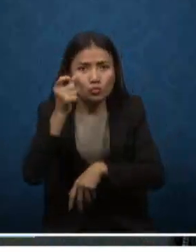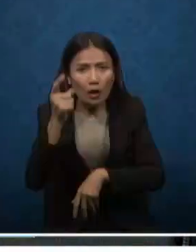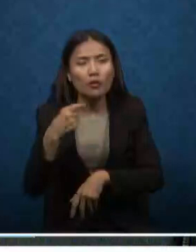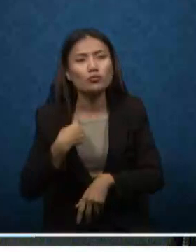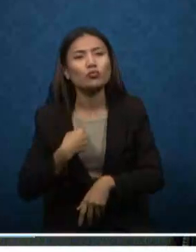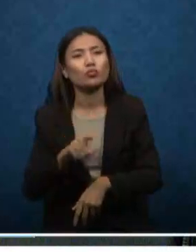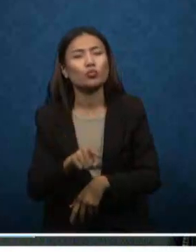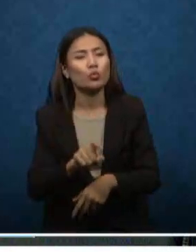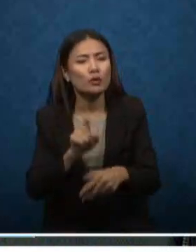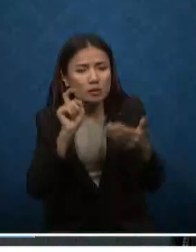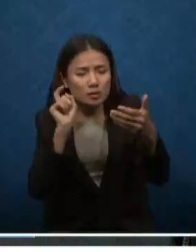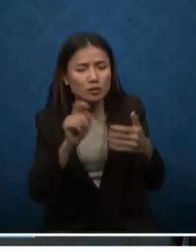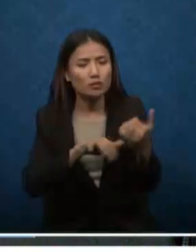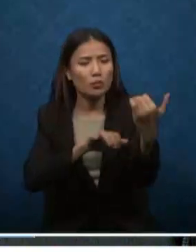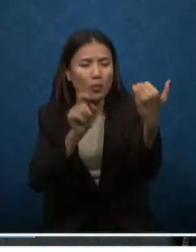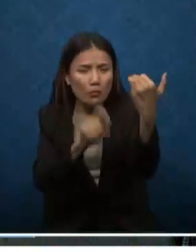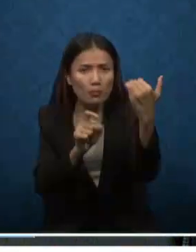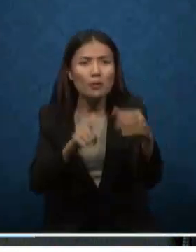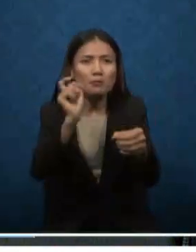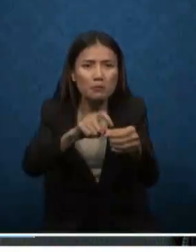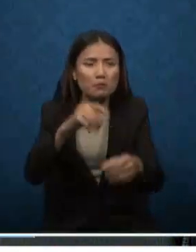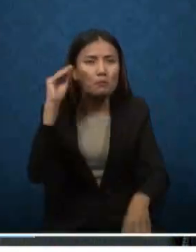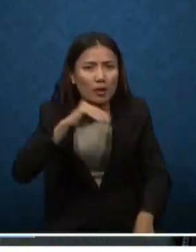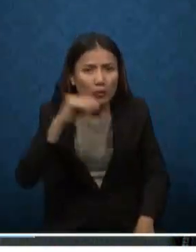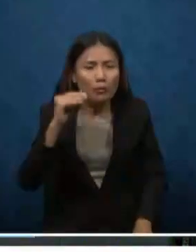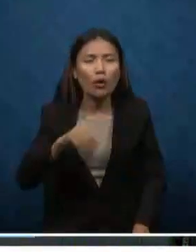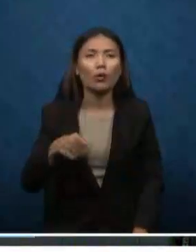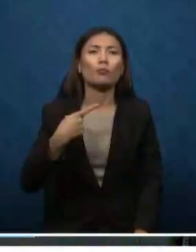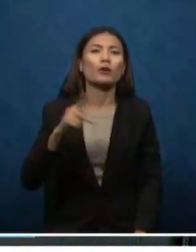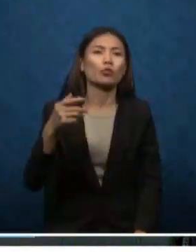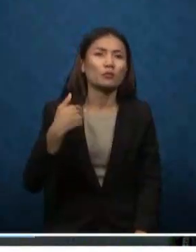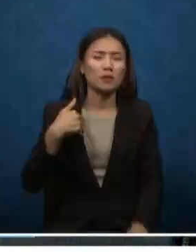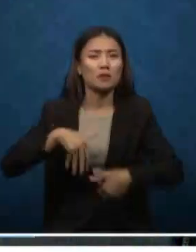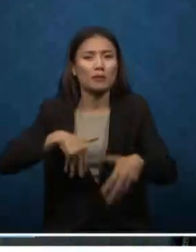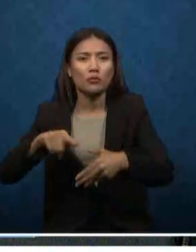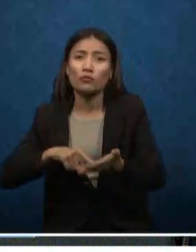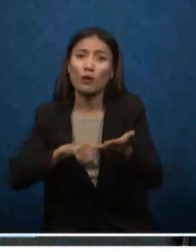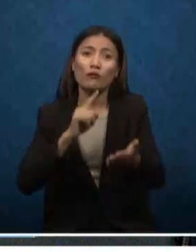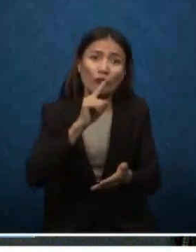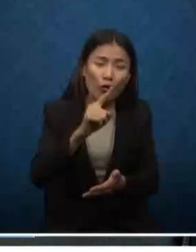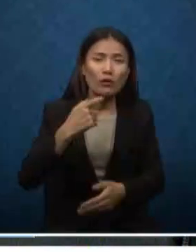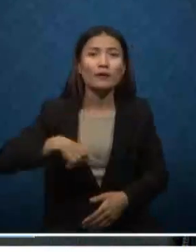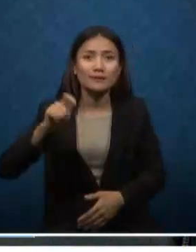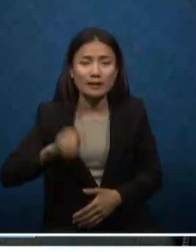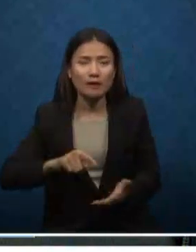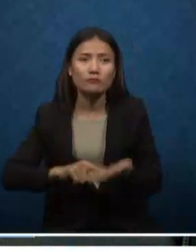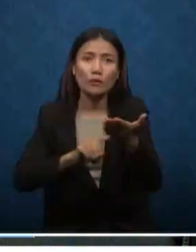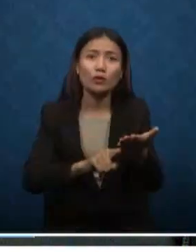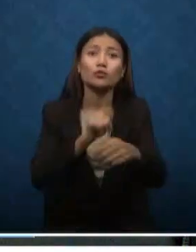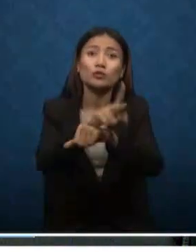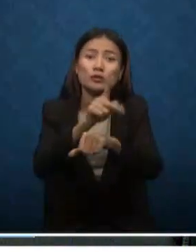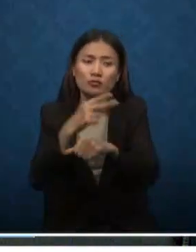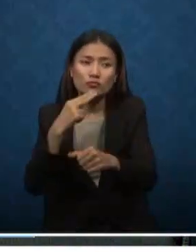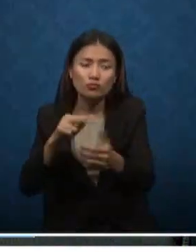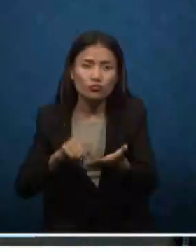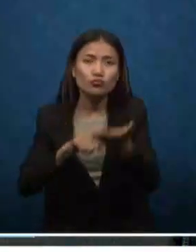ครับแล้วก็ประชาชนเนี่ยสามารถที่จะยื่นเรื่องเข้าสู่ศาลทางระบบ e-court